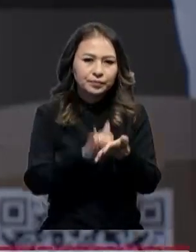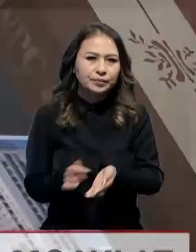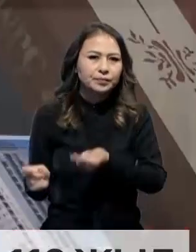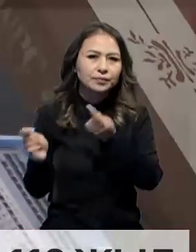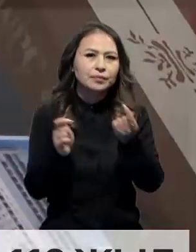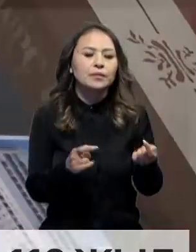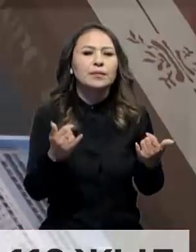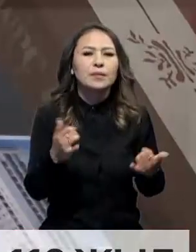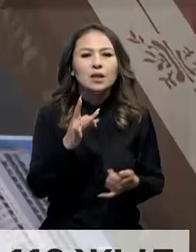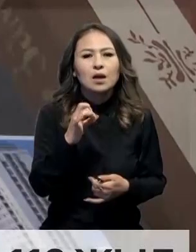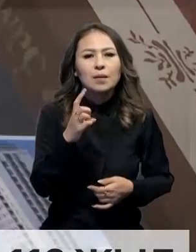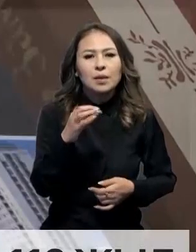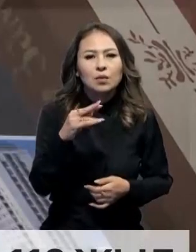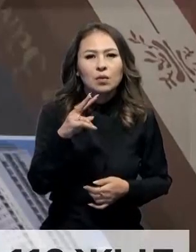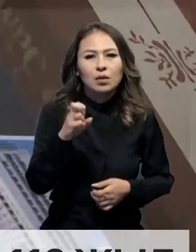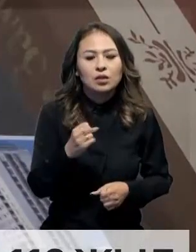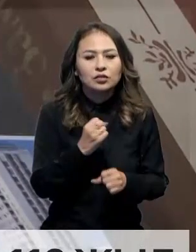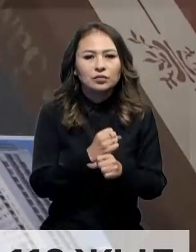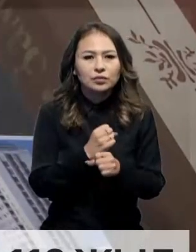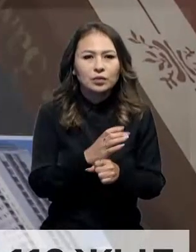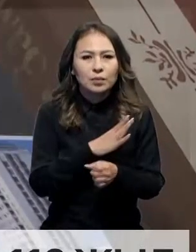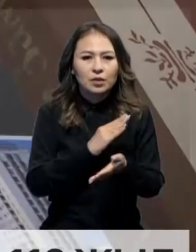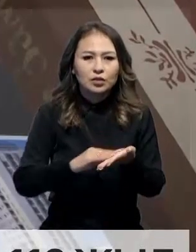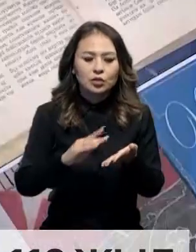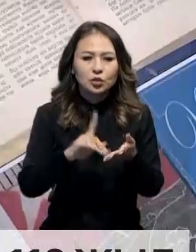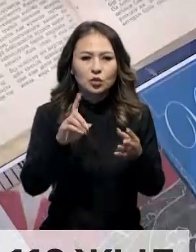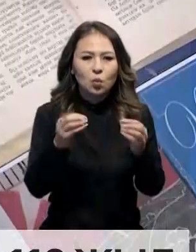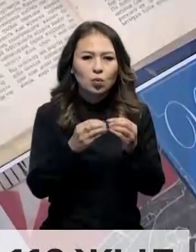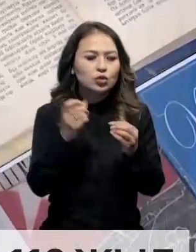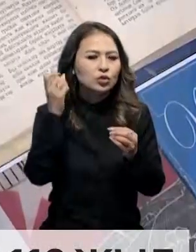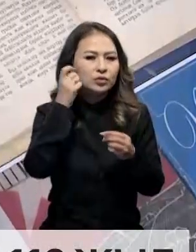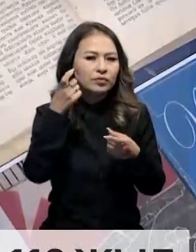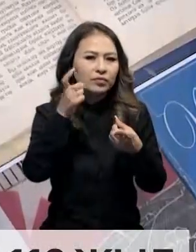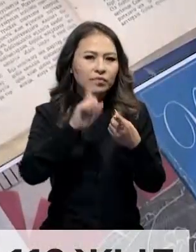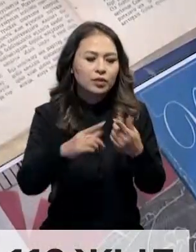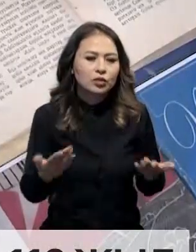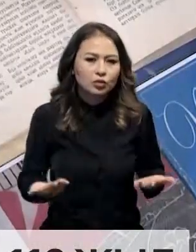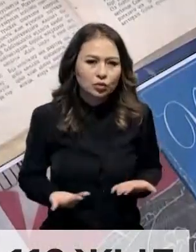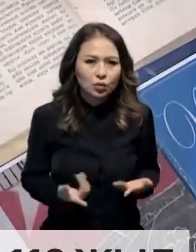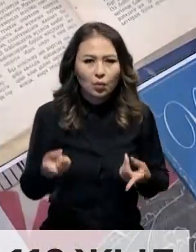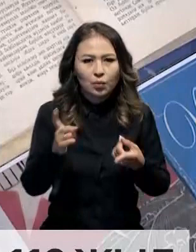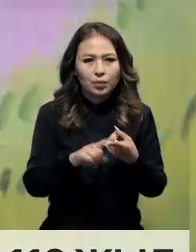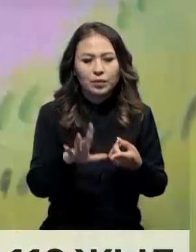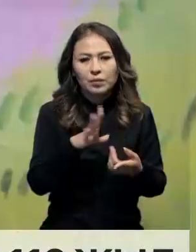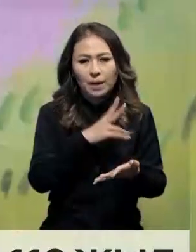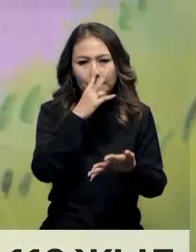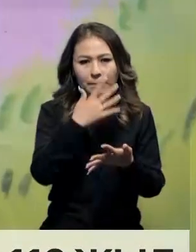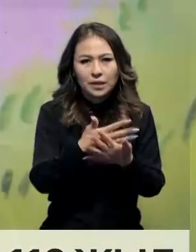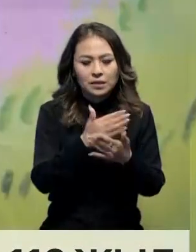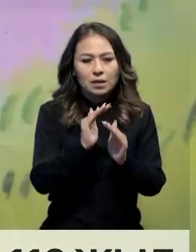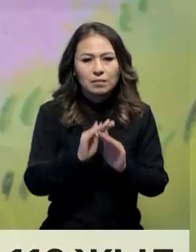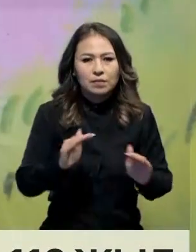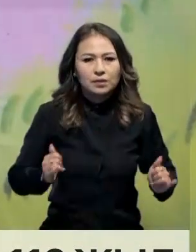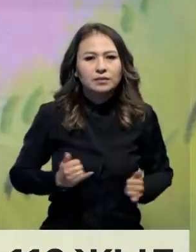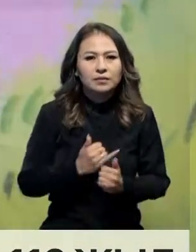әкелдік. Рахметолла Райымқұловтың бірқатар жазбалары 110 жылдығына орай жинақталып, ғибратты ғұмыр айдарымен жарық көрді. Оған қоса балаларға